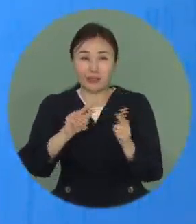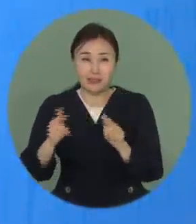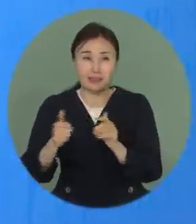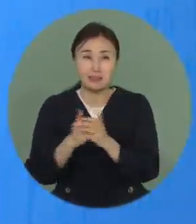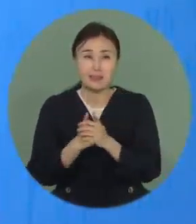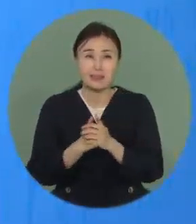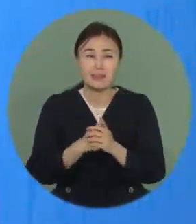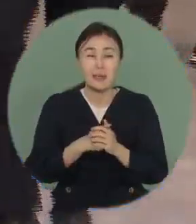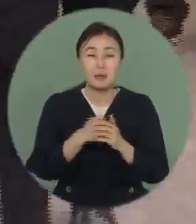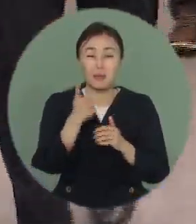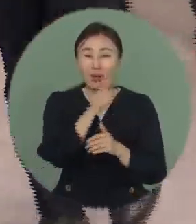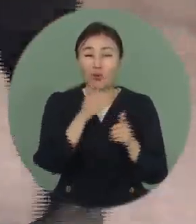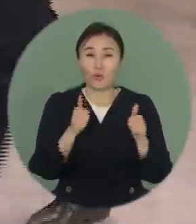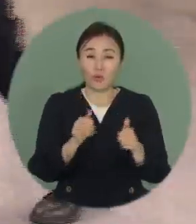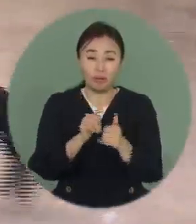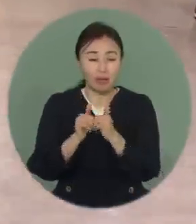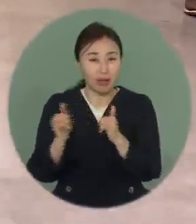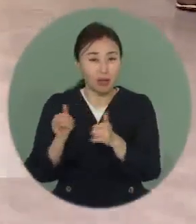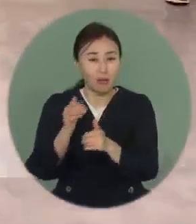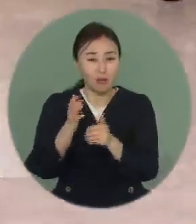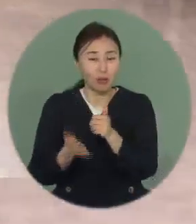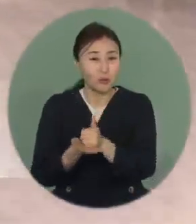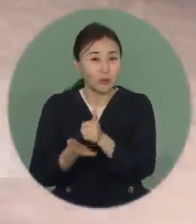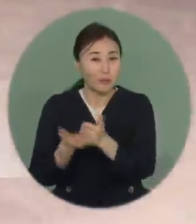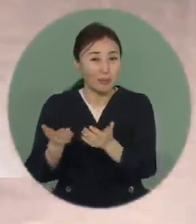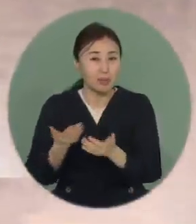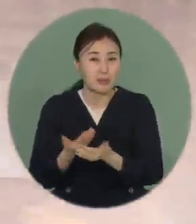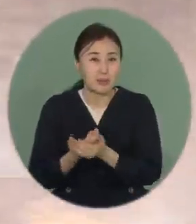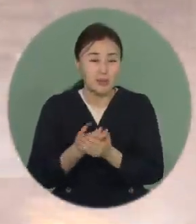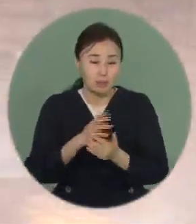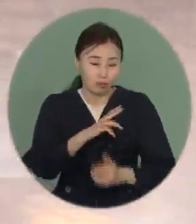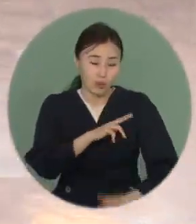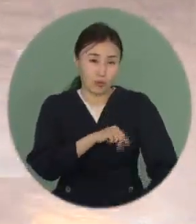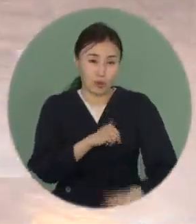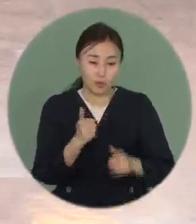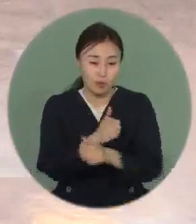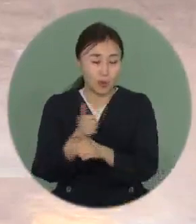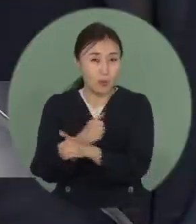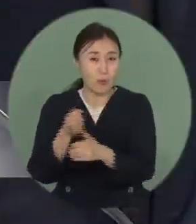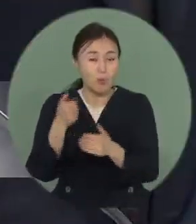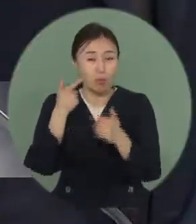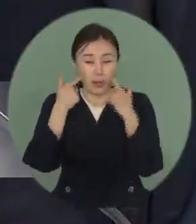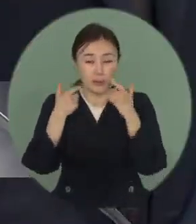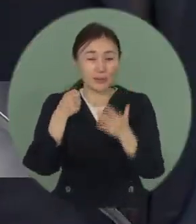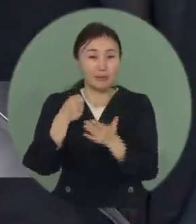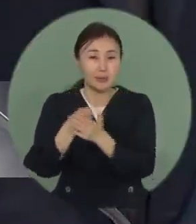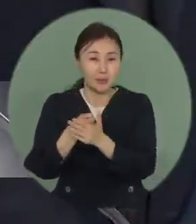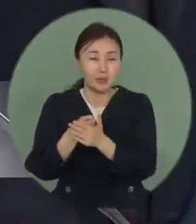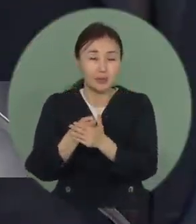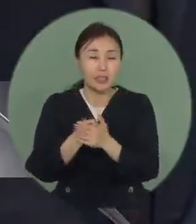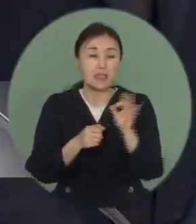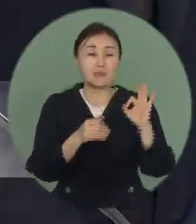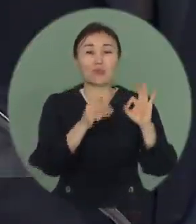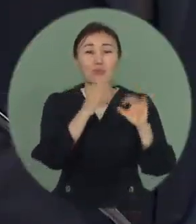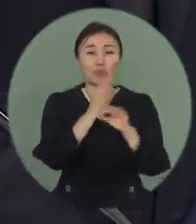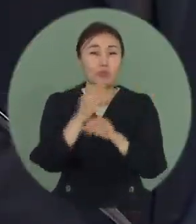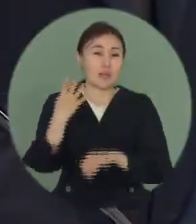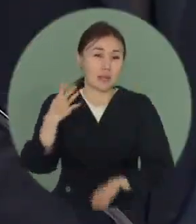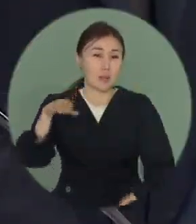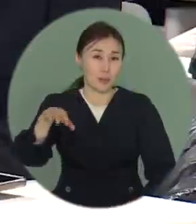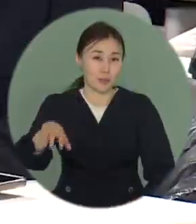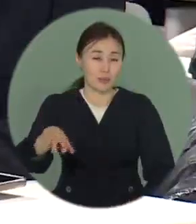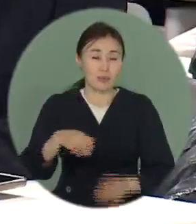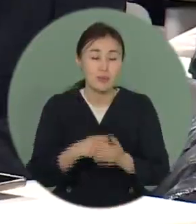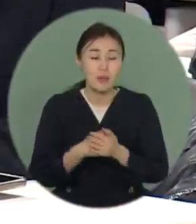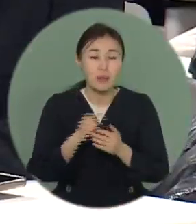공천을 받았습니다 지금까지 국회의원 교체가 확정된 곳은 전남 10개 선거구 가운데 곳입니다 이런